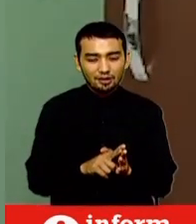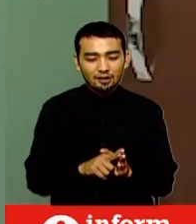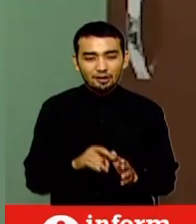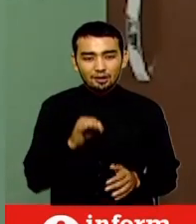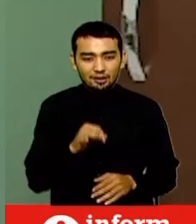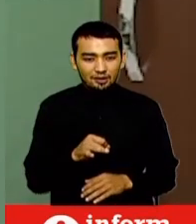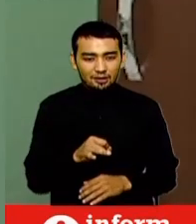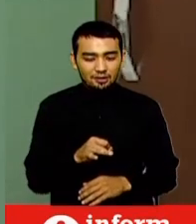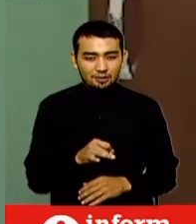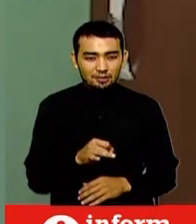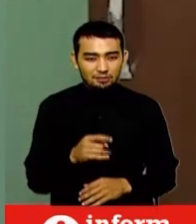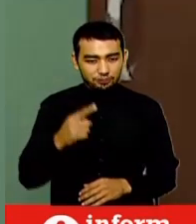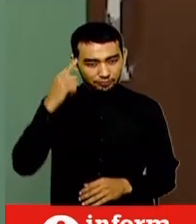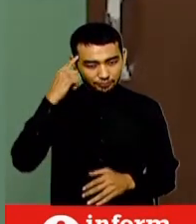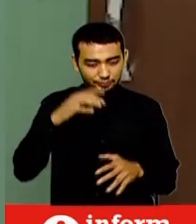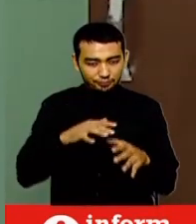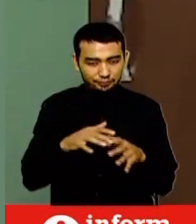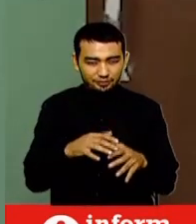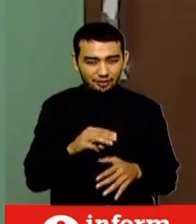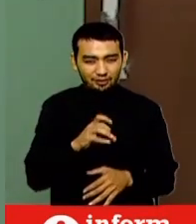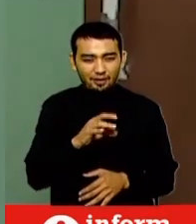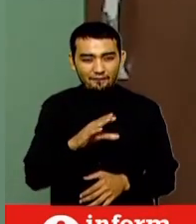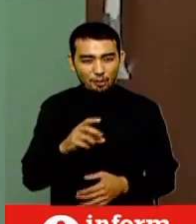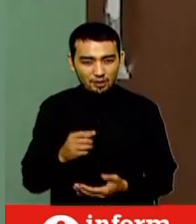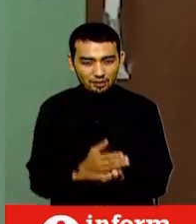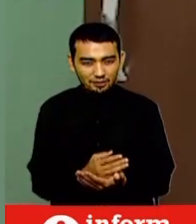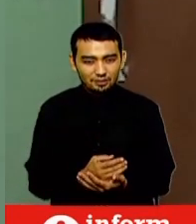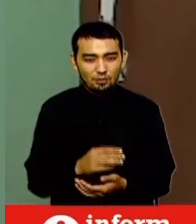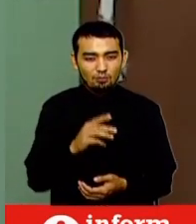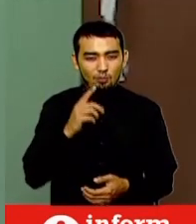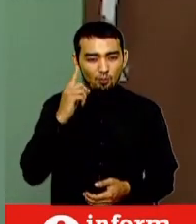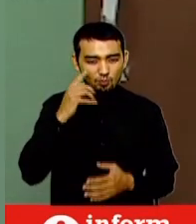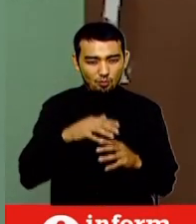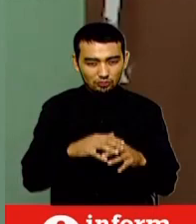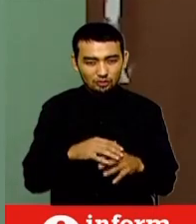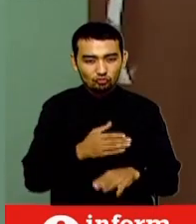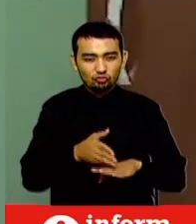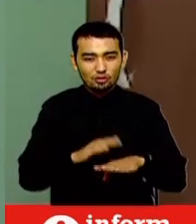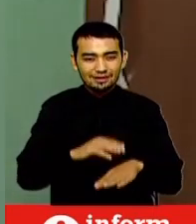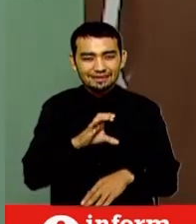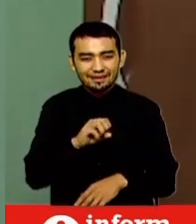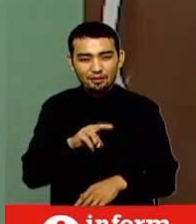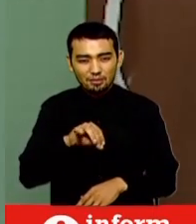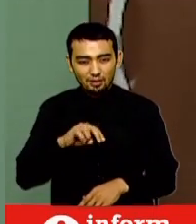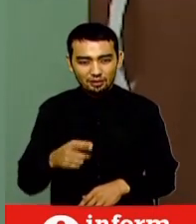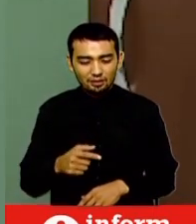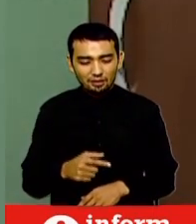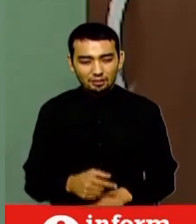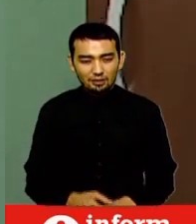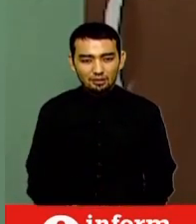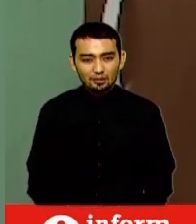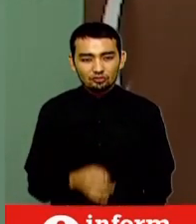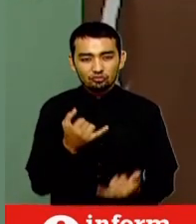диагностирована закрытая черепно-мозговая травма, ушиб головного мозга тяжелой степени, субарахноидальное кровоизлияние.